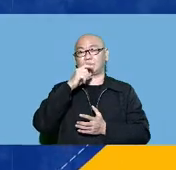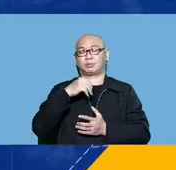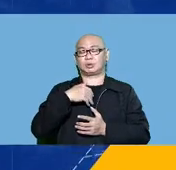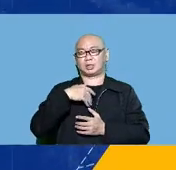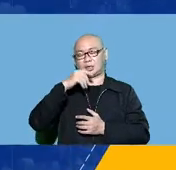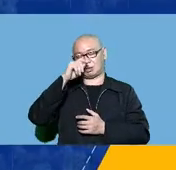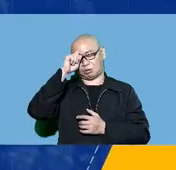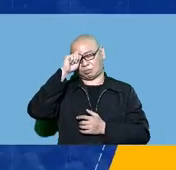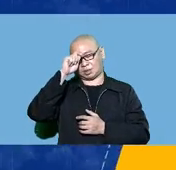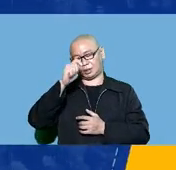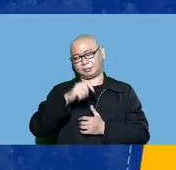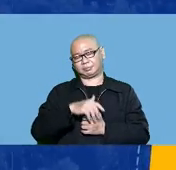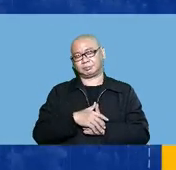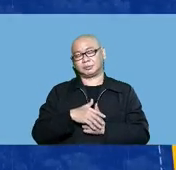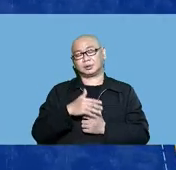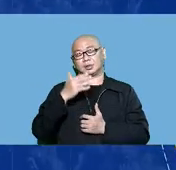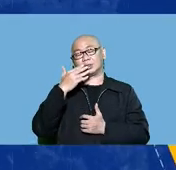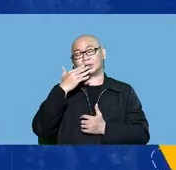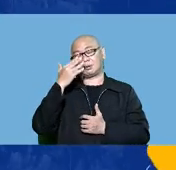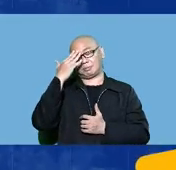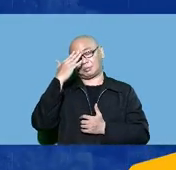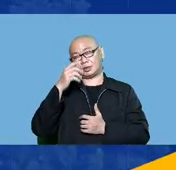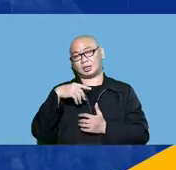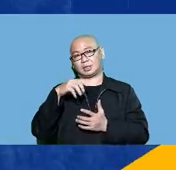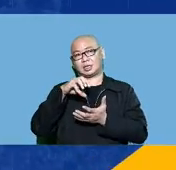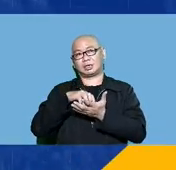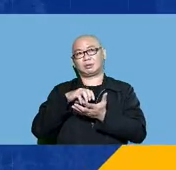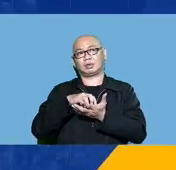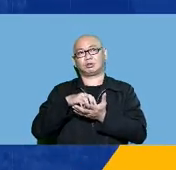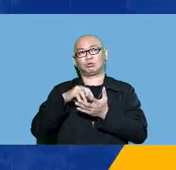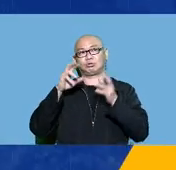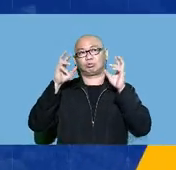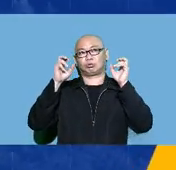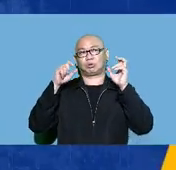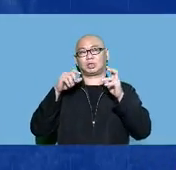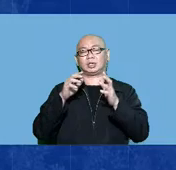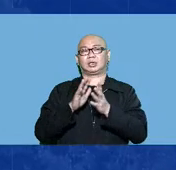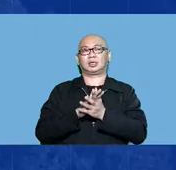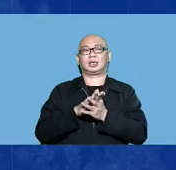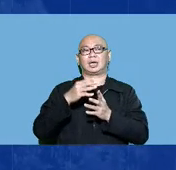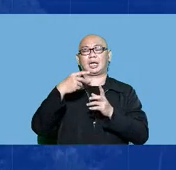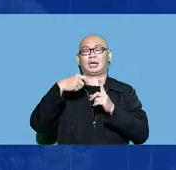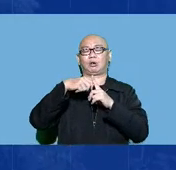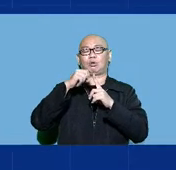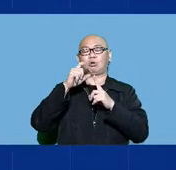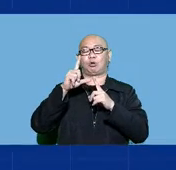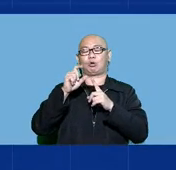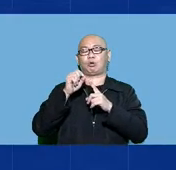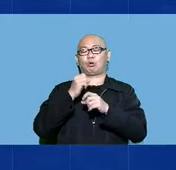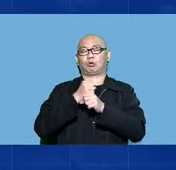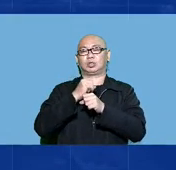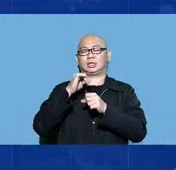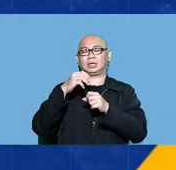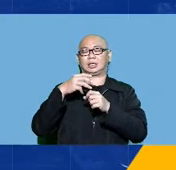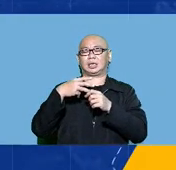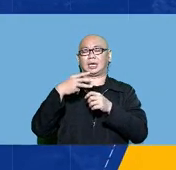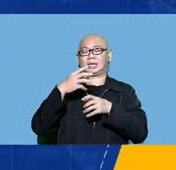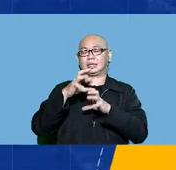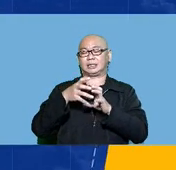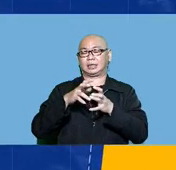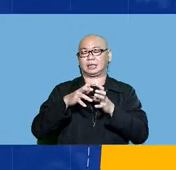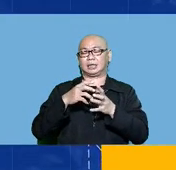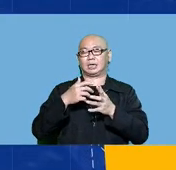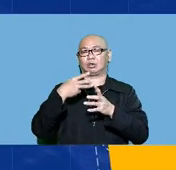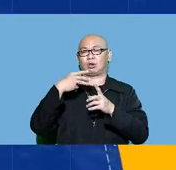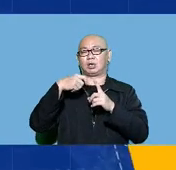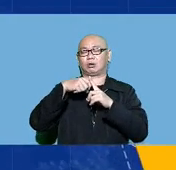hormati, kenapa saya menanamkan judul saya itu dengan ecological engineering atau ecohydraulic